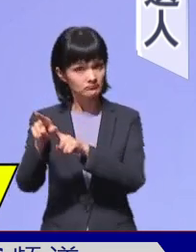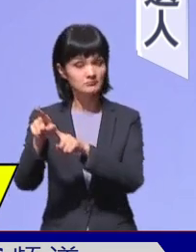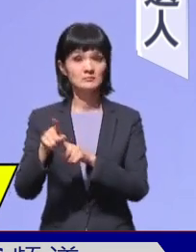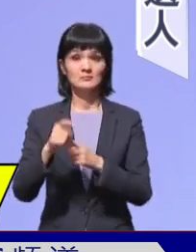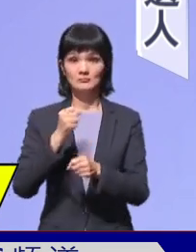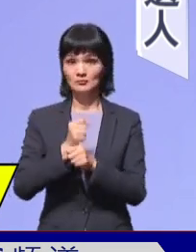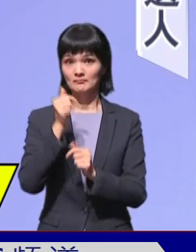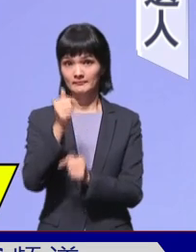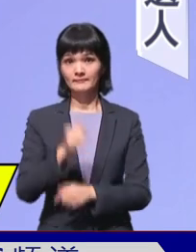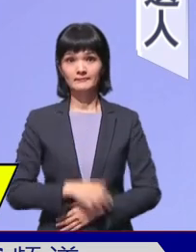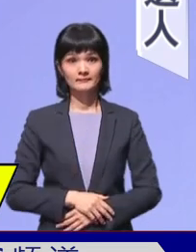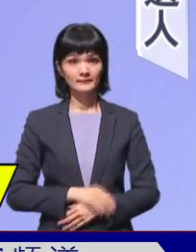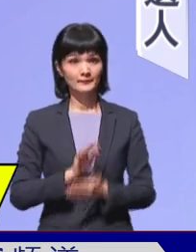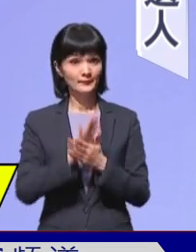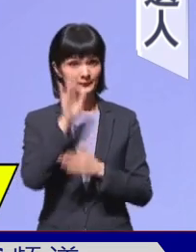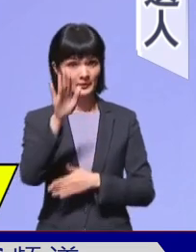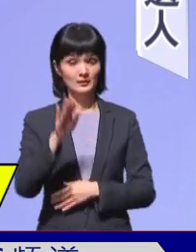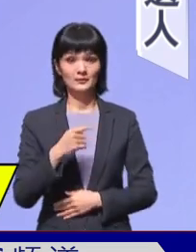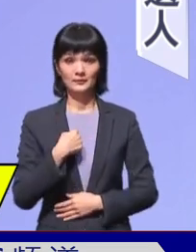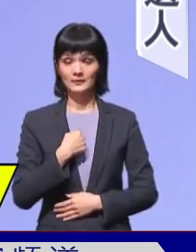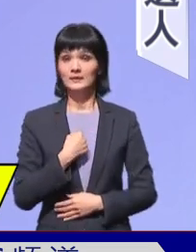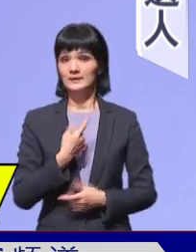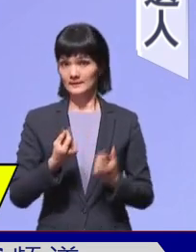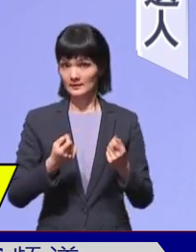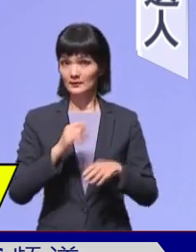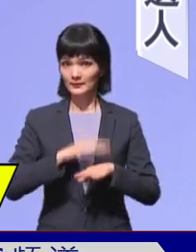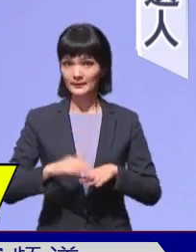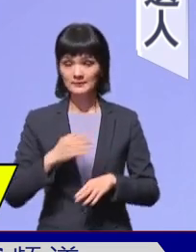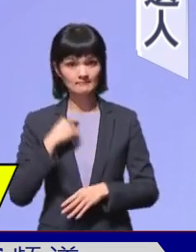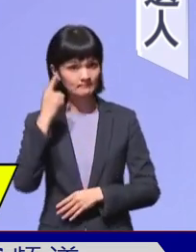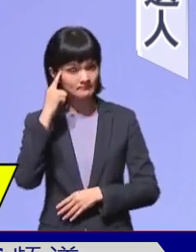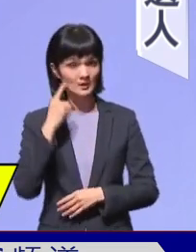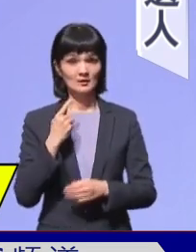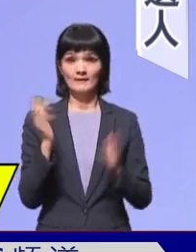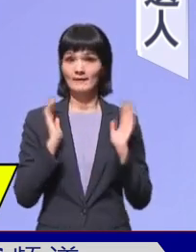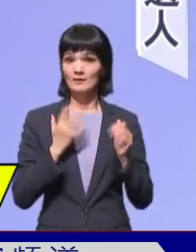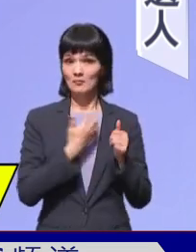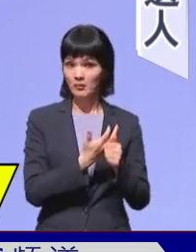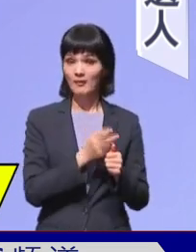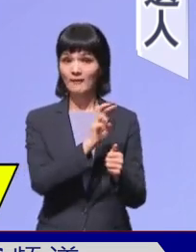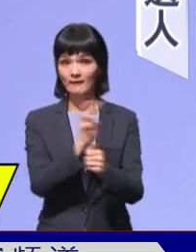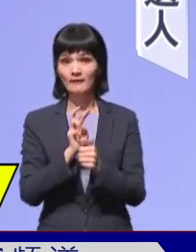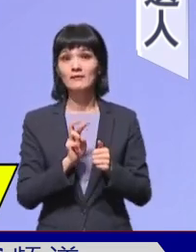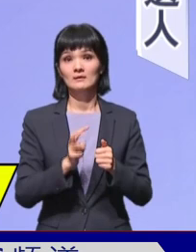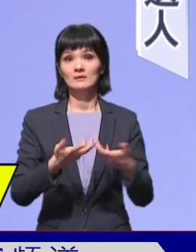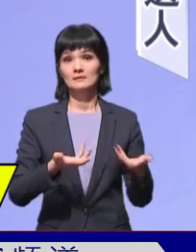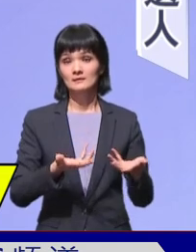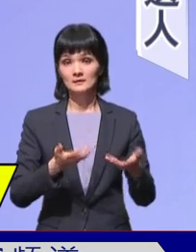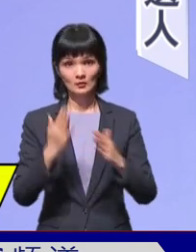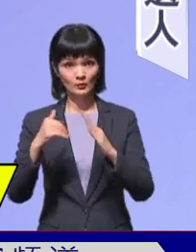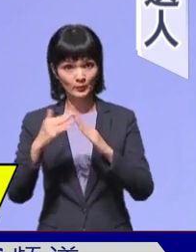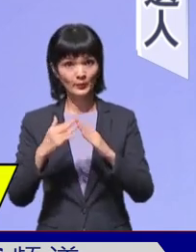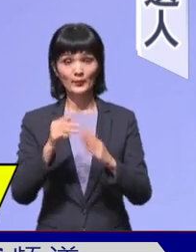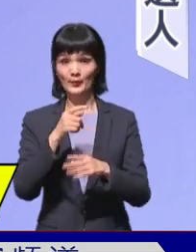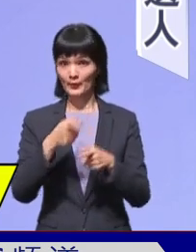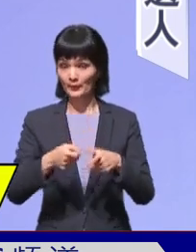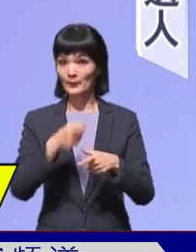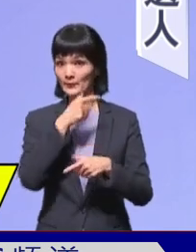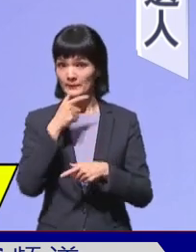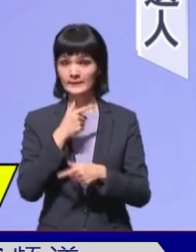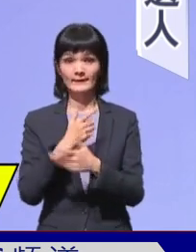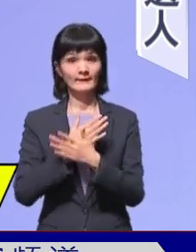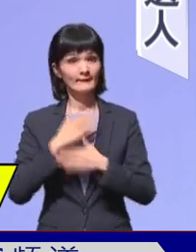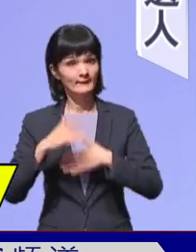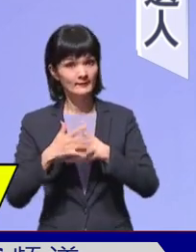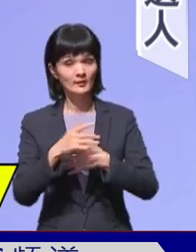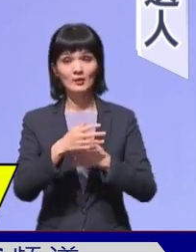好。那未来我还是要非常加强整体在托育、托儿或者在我们学校的公司的安亲，